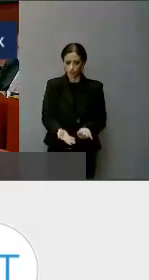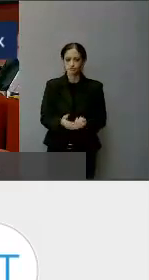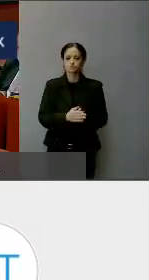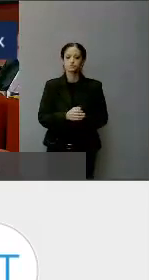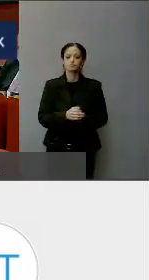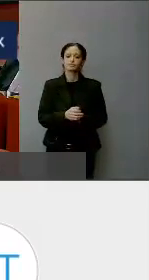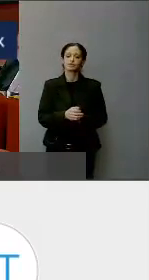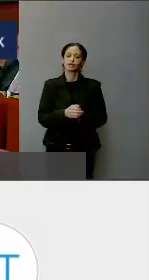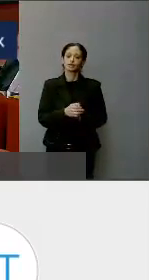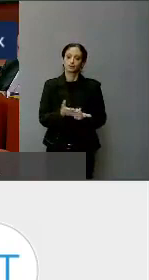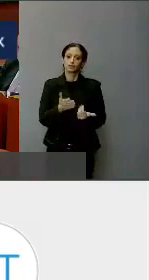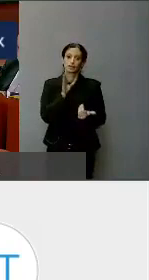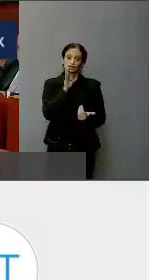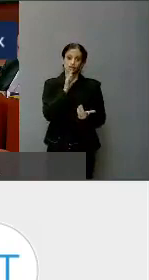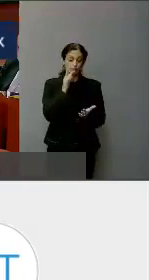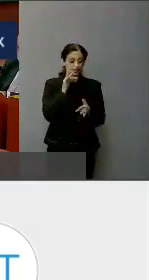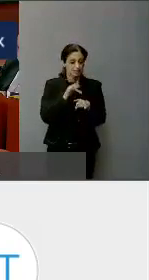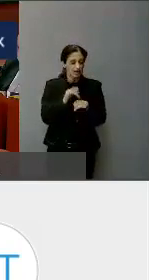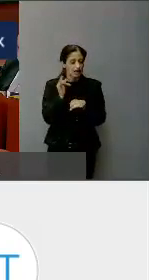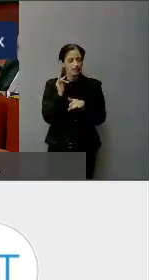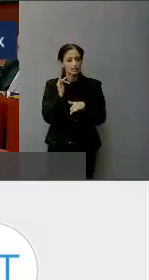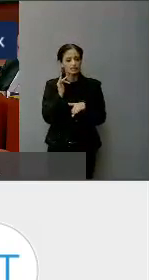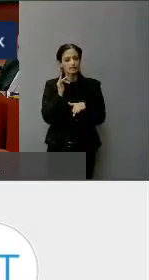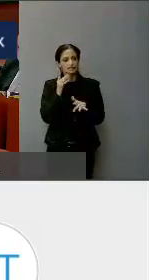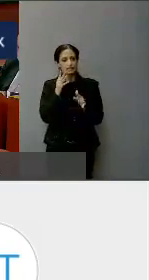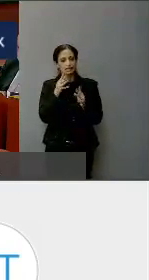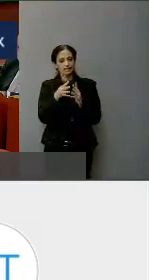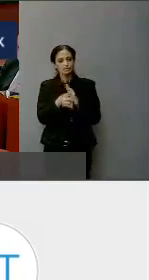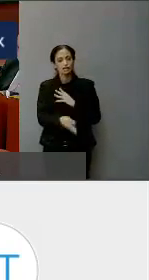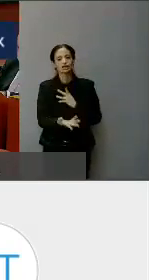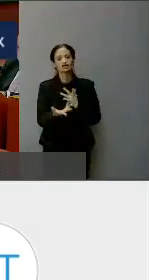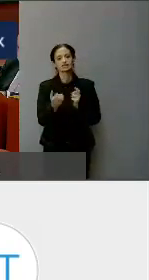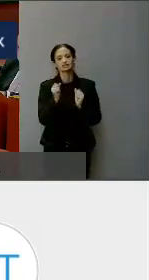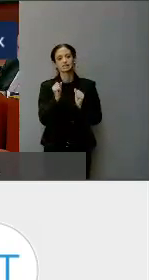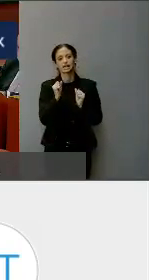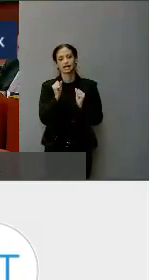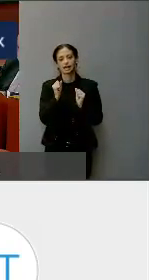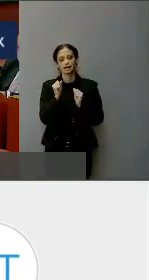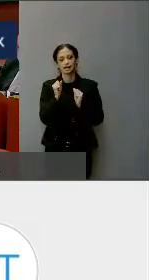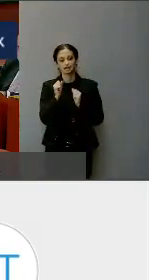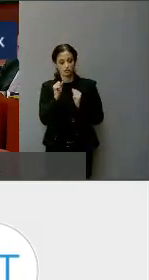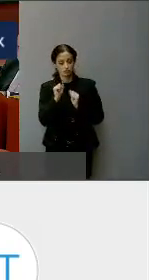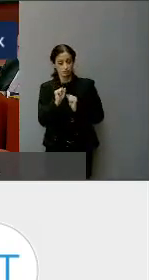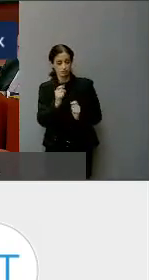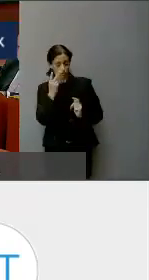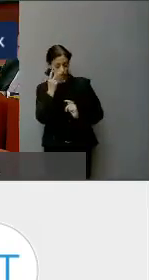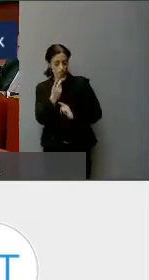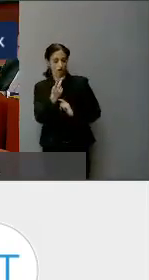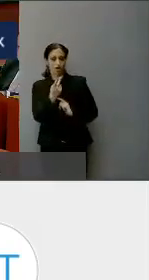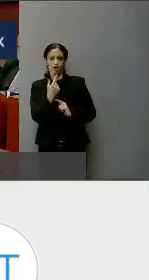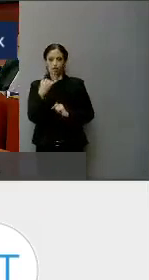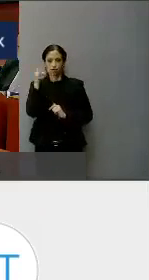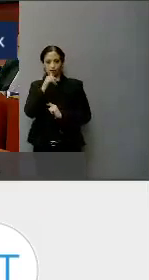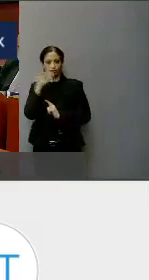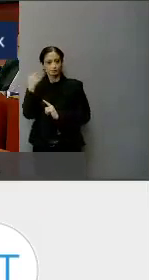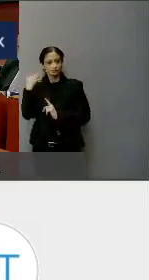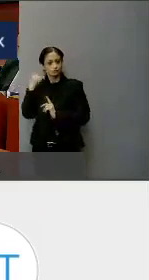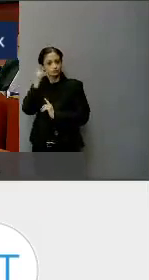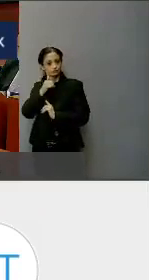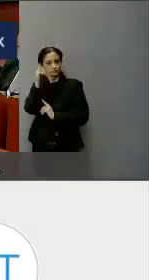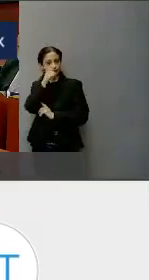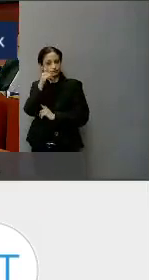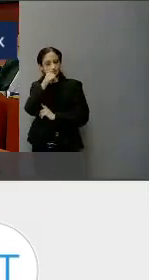delicatezza e anche la trasparenza la lucidità con cui si possono vedere delle cose di cui non si sa non si sa mai saputo ma con cui si